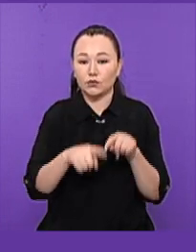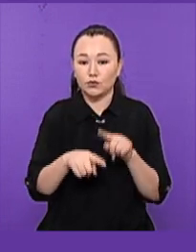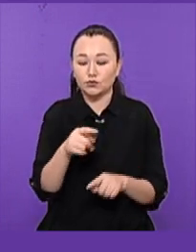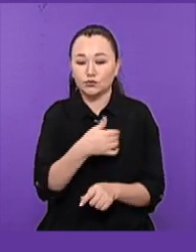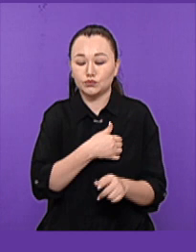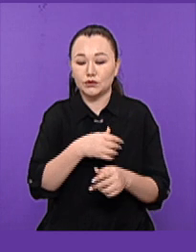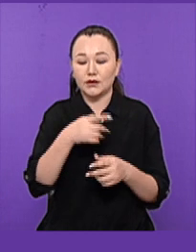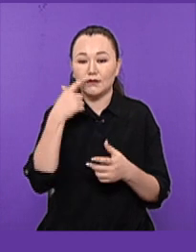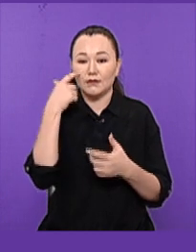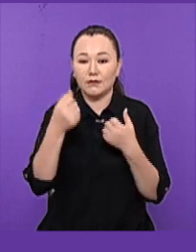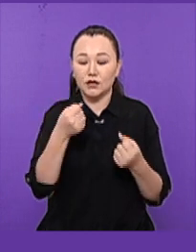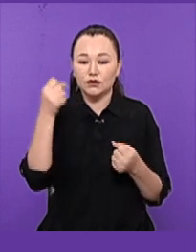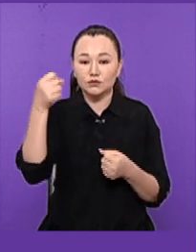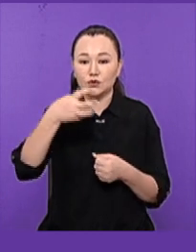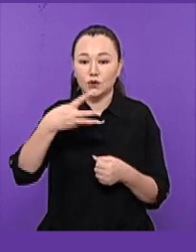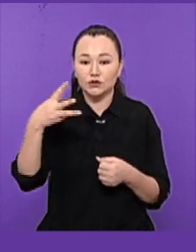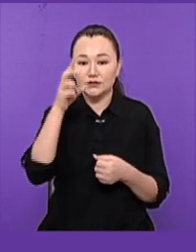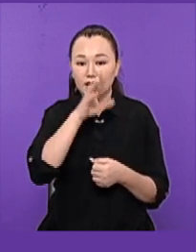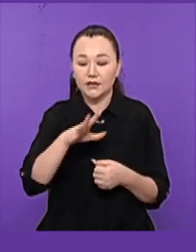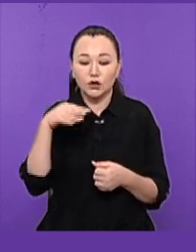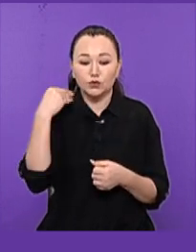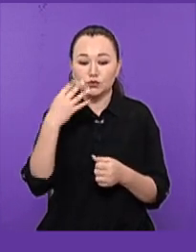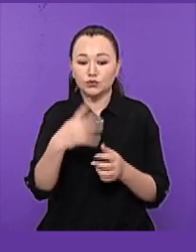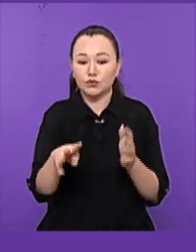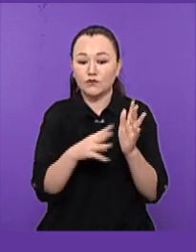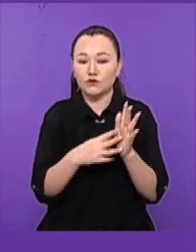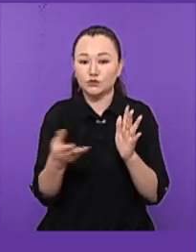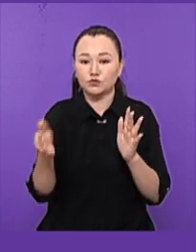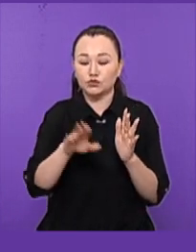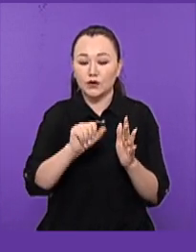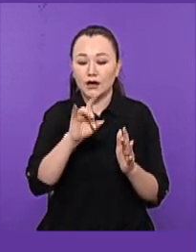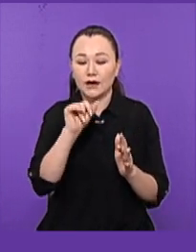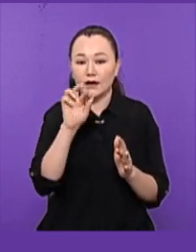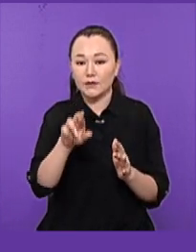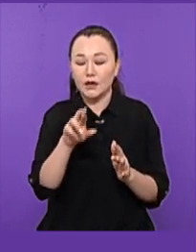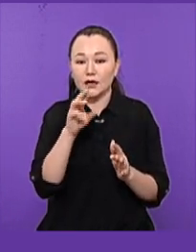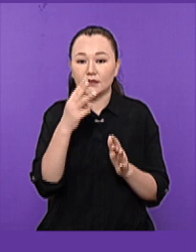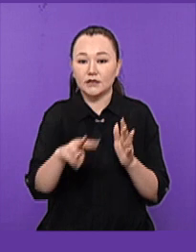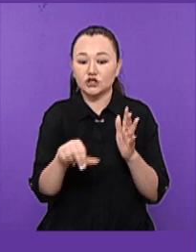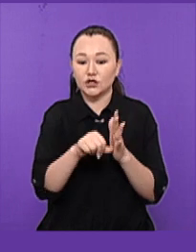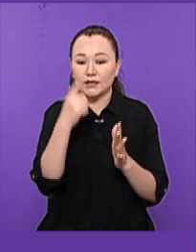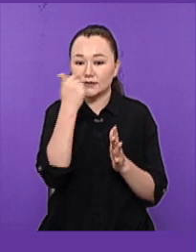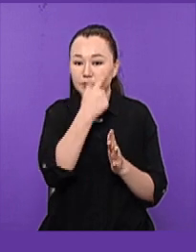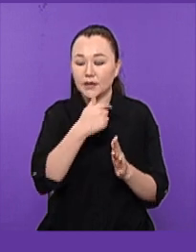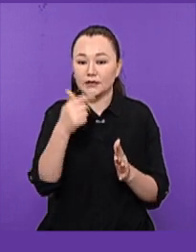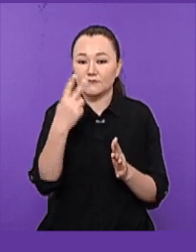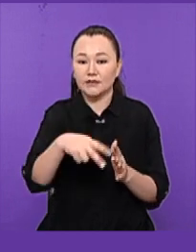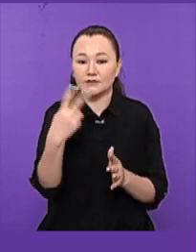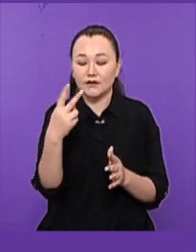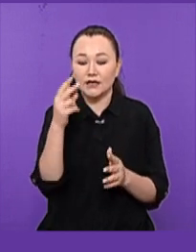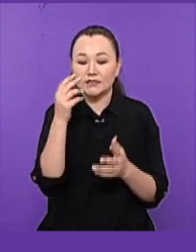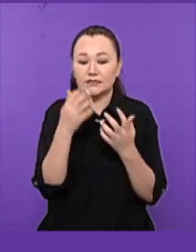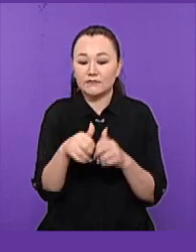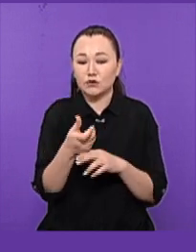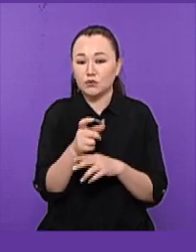предпочитают яркие солнечные страны в Турции 48 объектов Арабских Эмиратов 36 Испании 22 и цифры